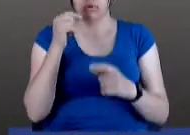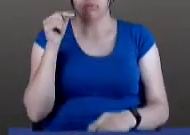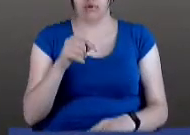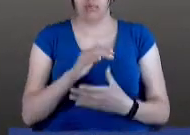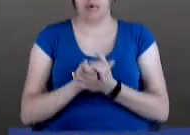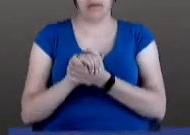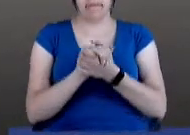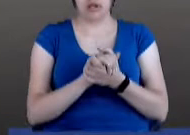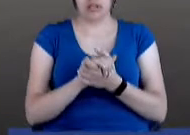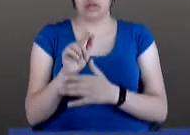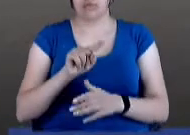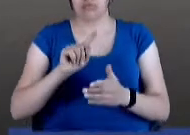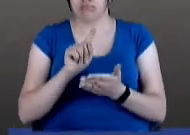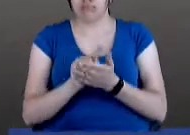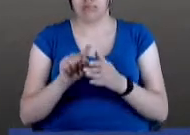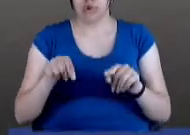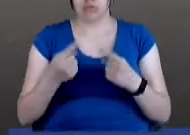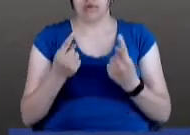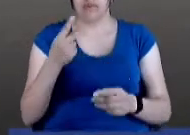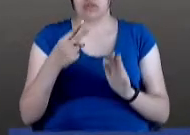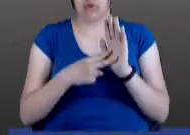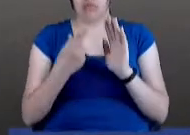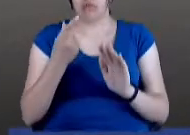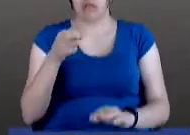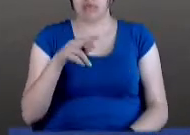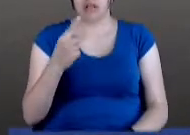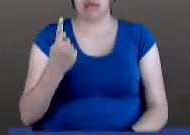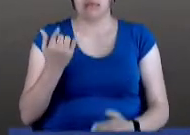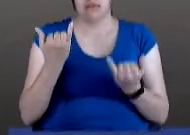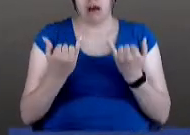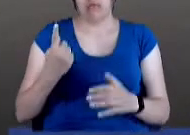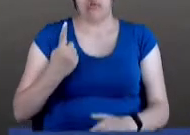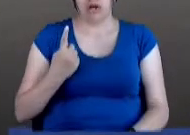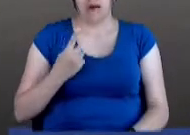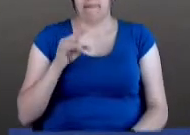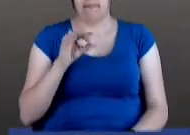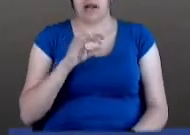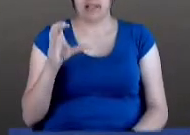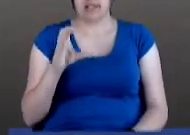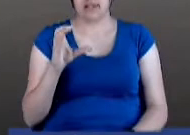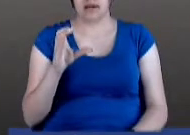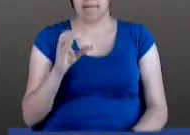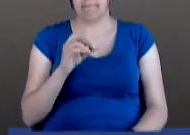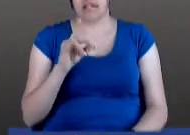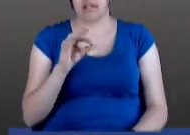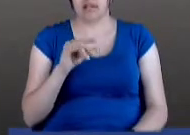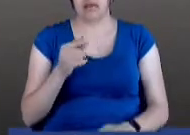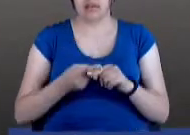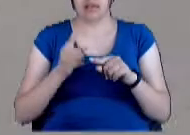яке має поновитися 27 липня. Ну, наразі ми чекаємо прес-підхід. У мене наразі вся інформація,